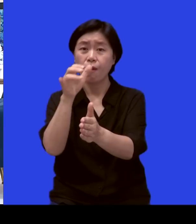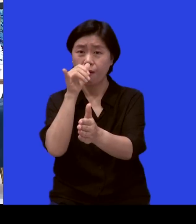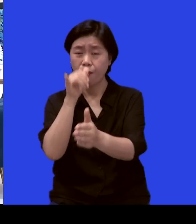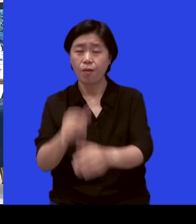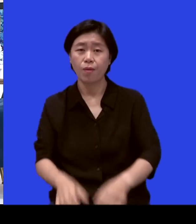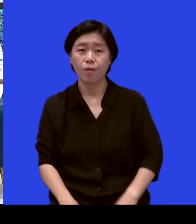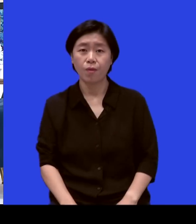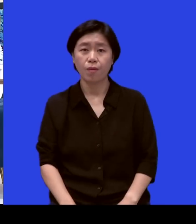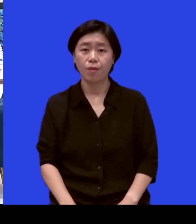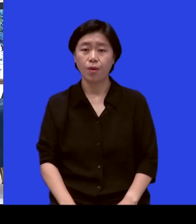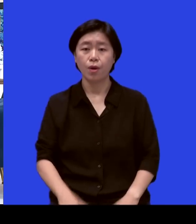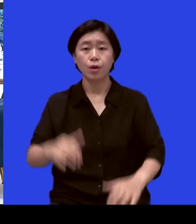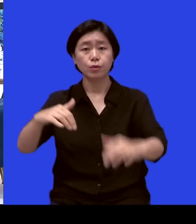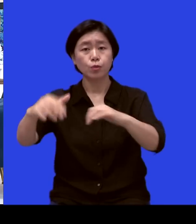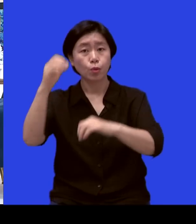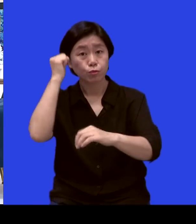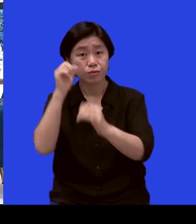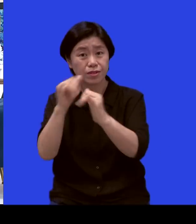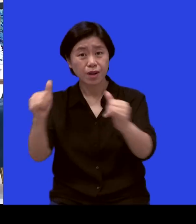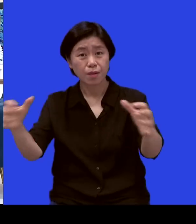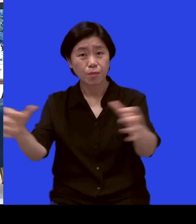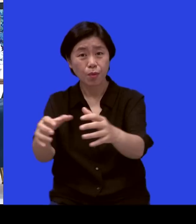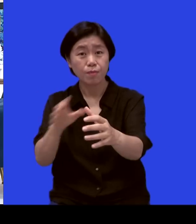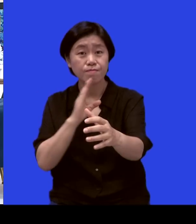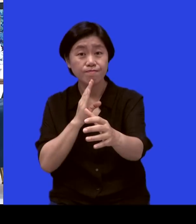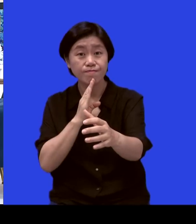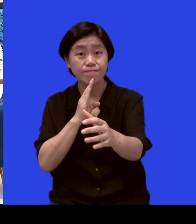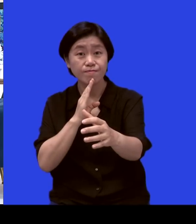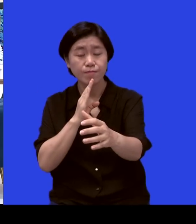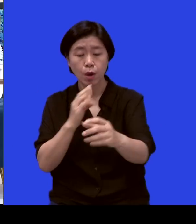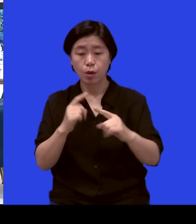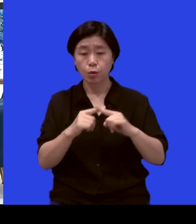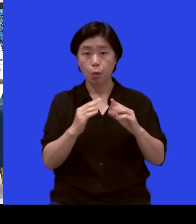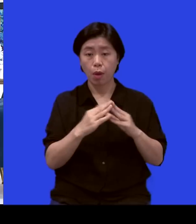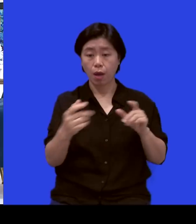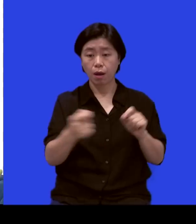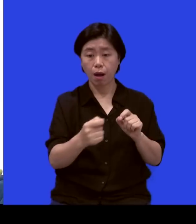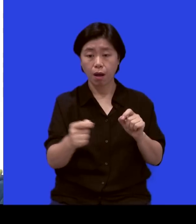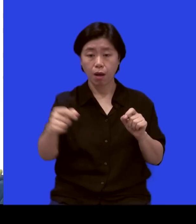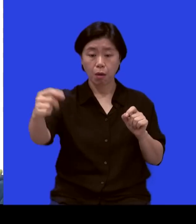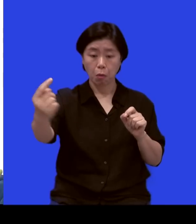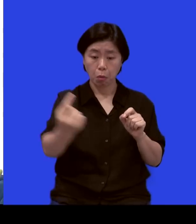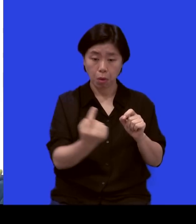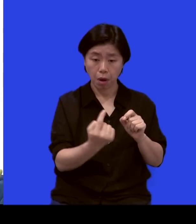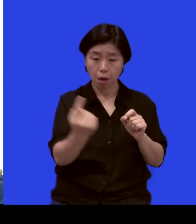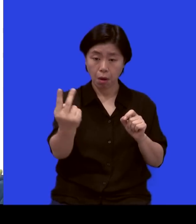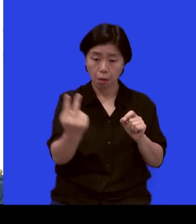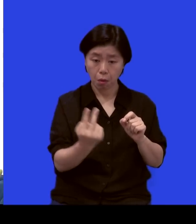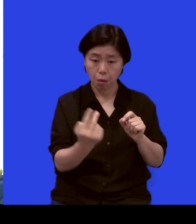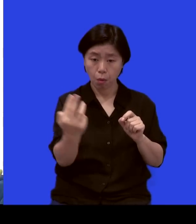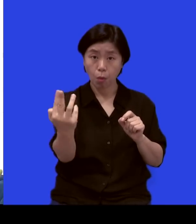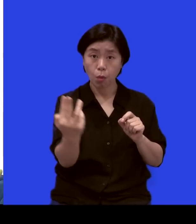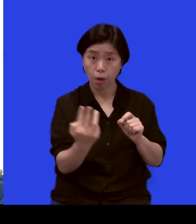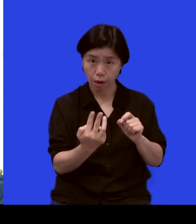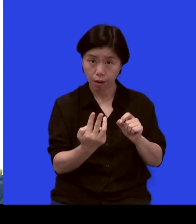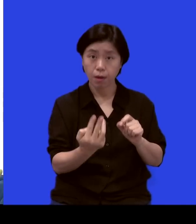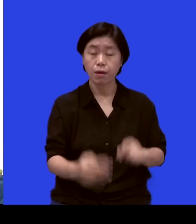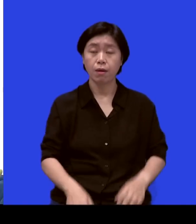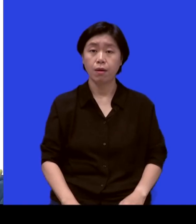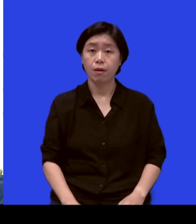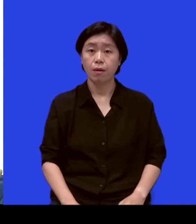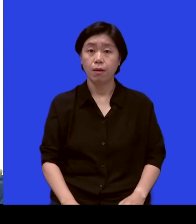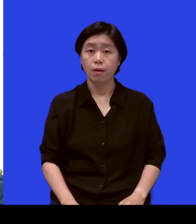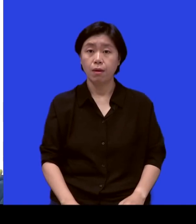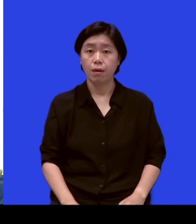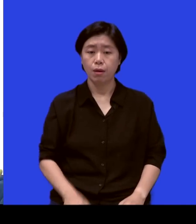서부역이니까는 노숙인 형제들이 찾아오는 거예요. 네네. 생각지도 못했죠. 처음에는 서너 명이었어요. 근데